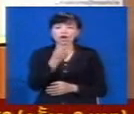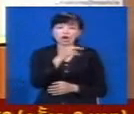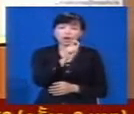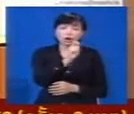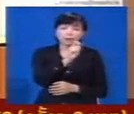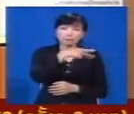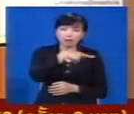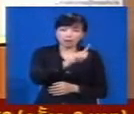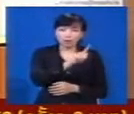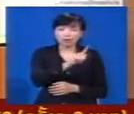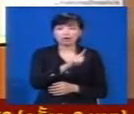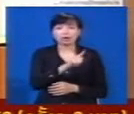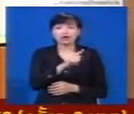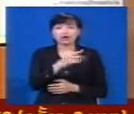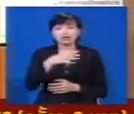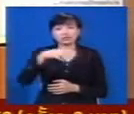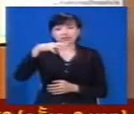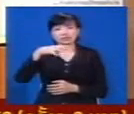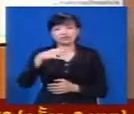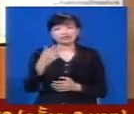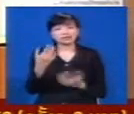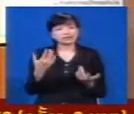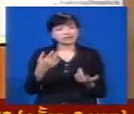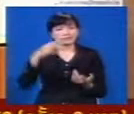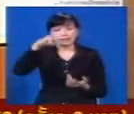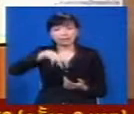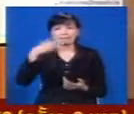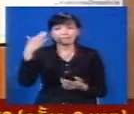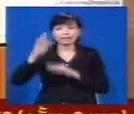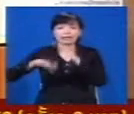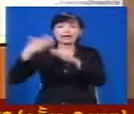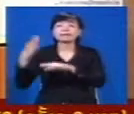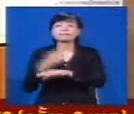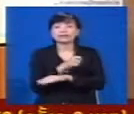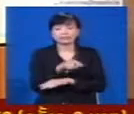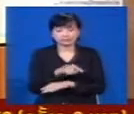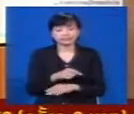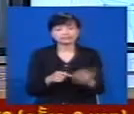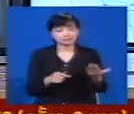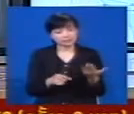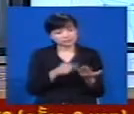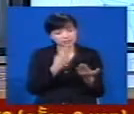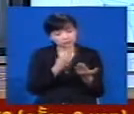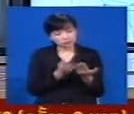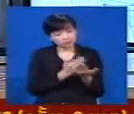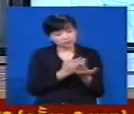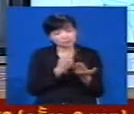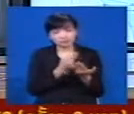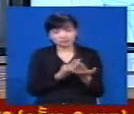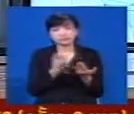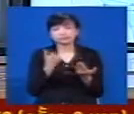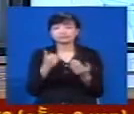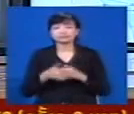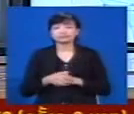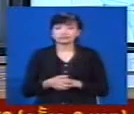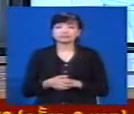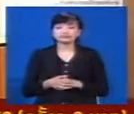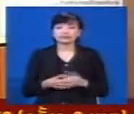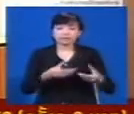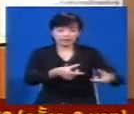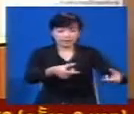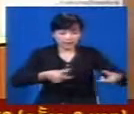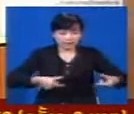าพัฒนาการเมืองสถาบันพระปกเกล้าเป็นต้นนะครับความเห็นเหล่านั้นก็จะเป็น กรรมการอื่นๆที่มีการตั้งกันไว้ก่อน ที่มีรายงานเป็น